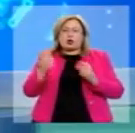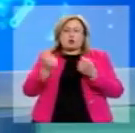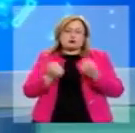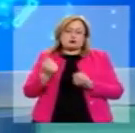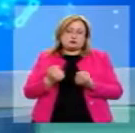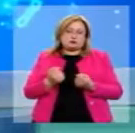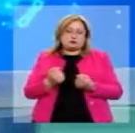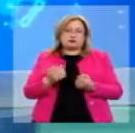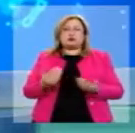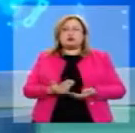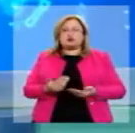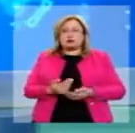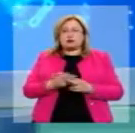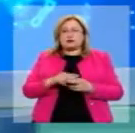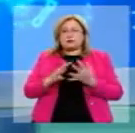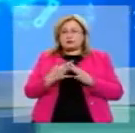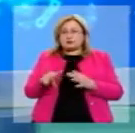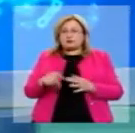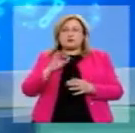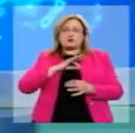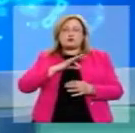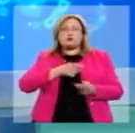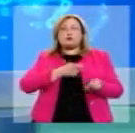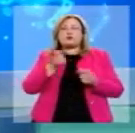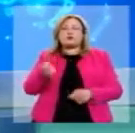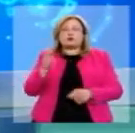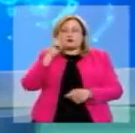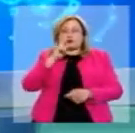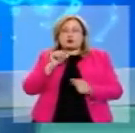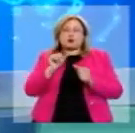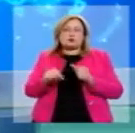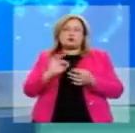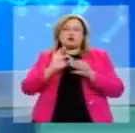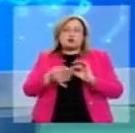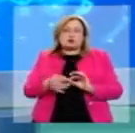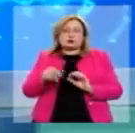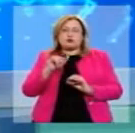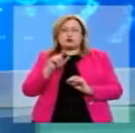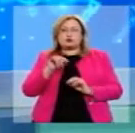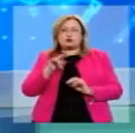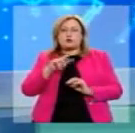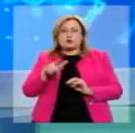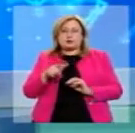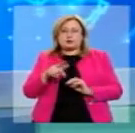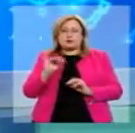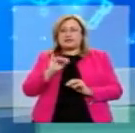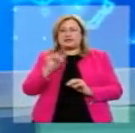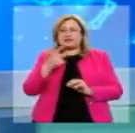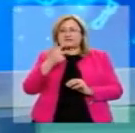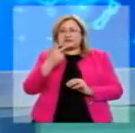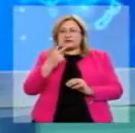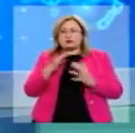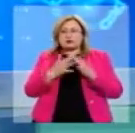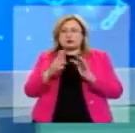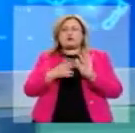тасымал суды тұтынып отыр. Әсіресе Ұзынкөл ауданында жағдай күрделі. Мұндағы 32 ауылдың тек 8-і ғана